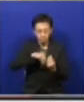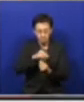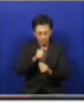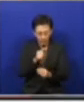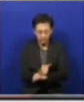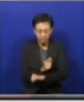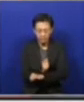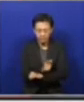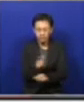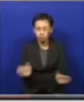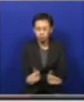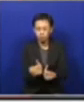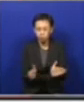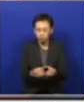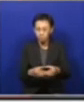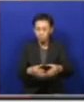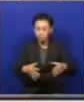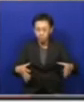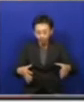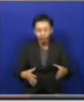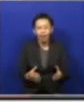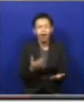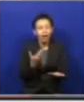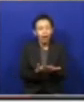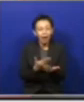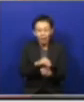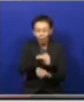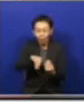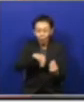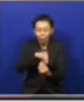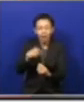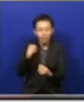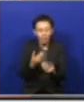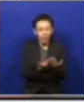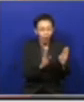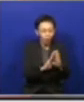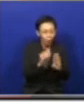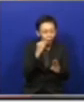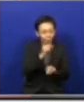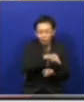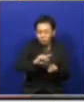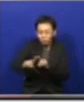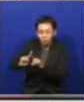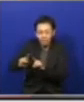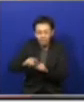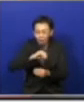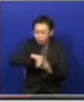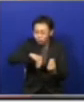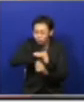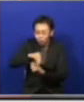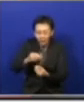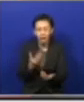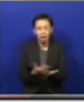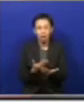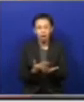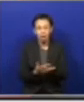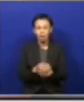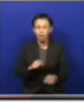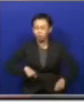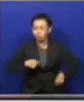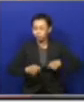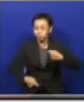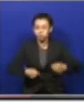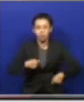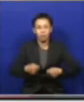แน่นอนเงินไปสู่ทุกครอบครัวจะมีการใช้จ่ายภายในประเทศเพิ่มขึ้นแน่นอนให้พูดตามตรงนะ